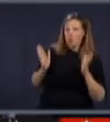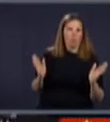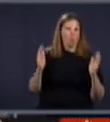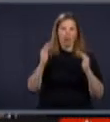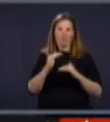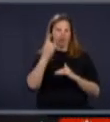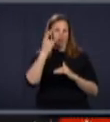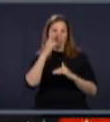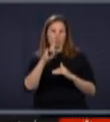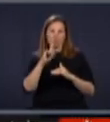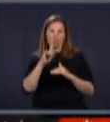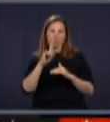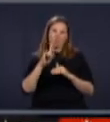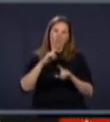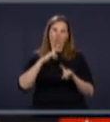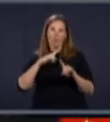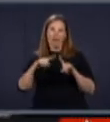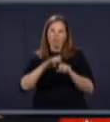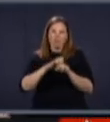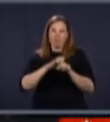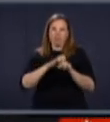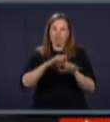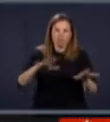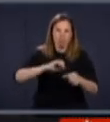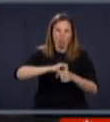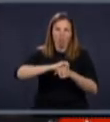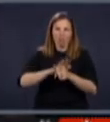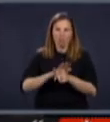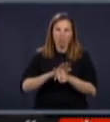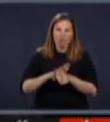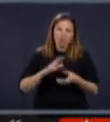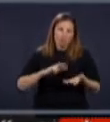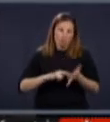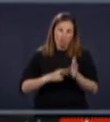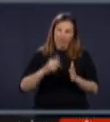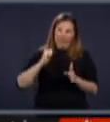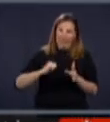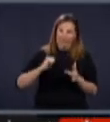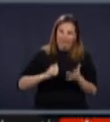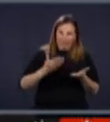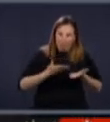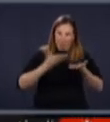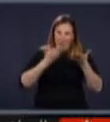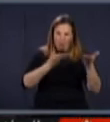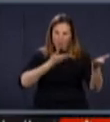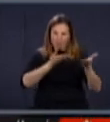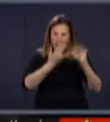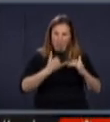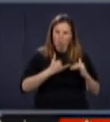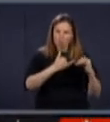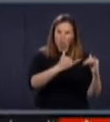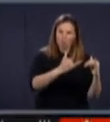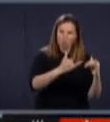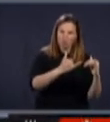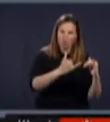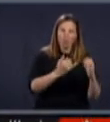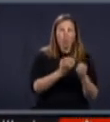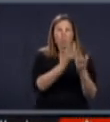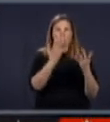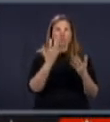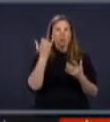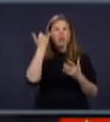pour la propagation du virus. Donc, on essaie de donner des services via